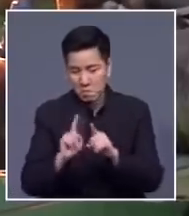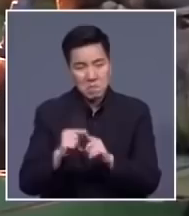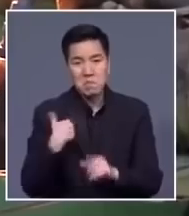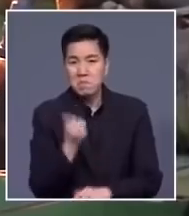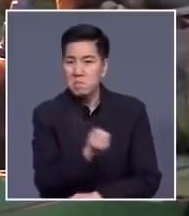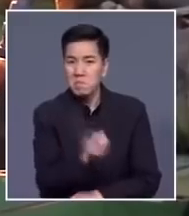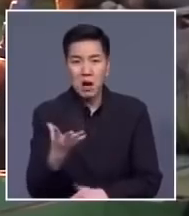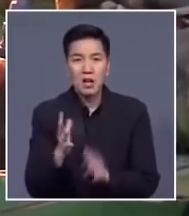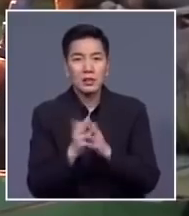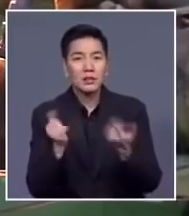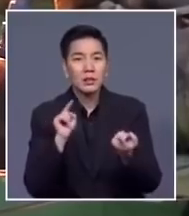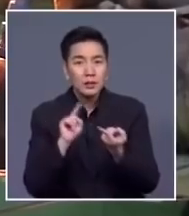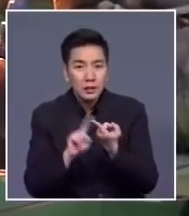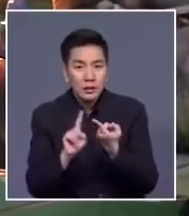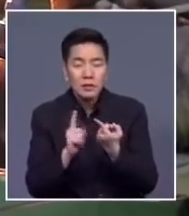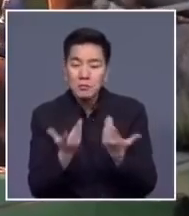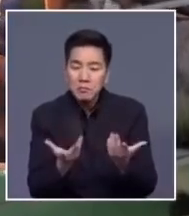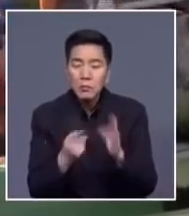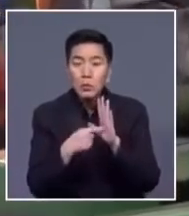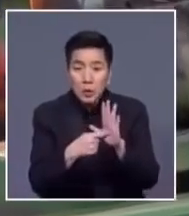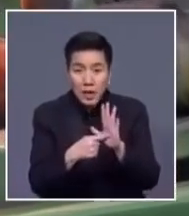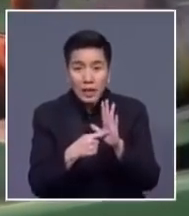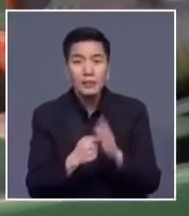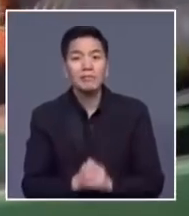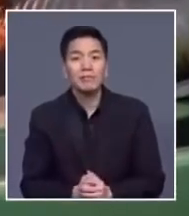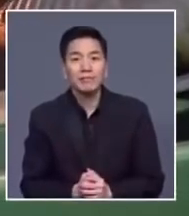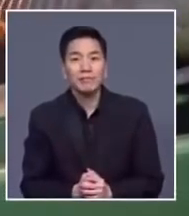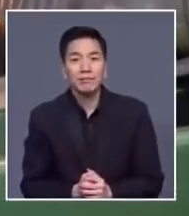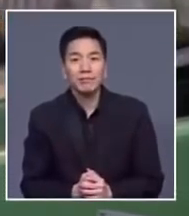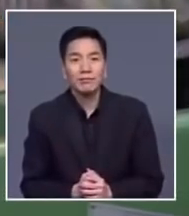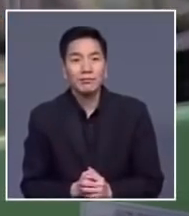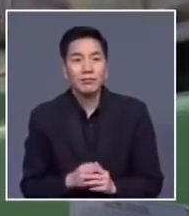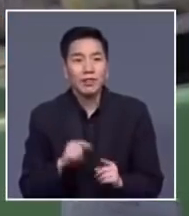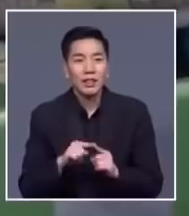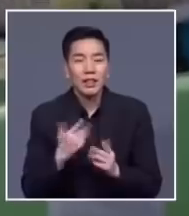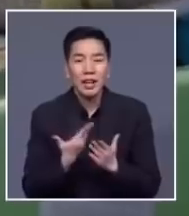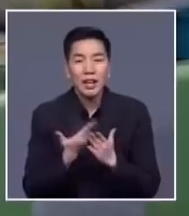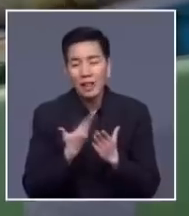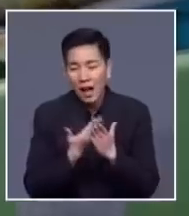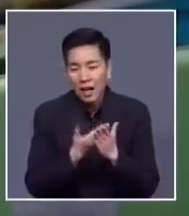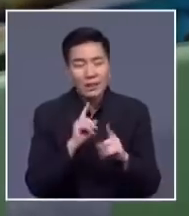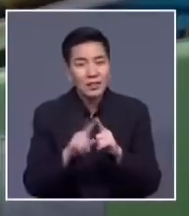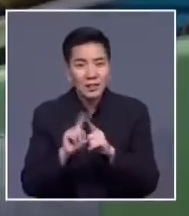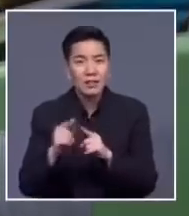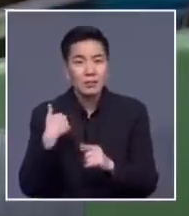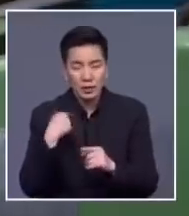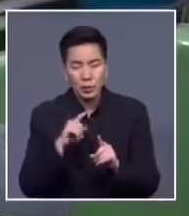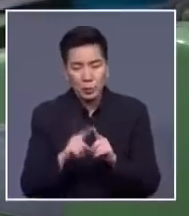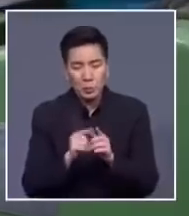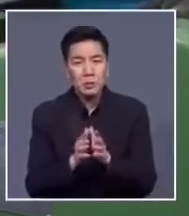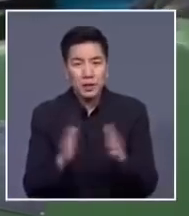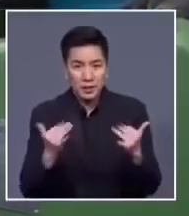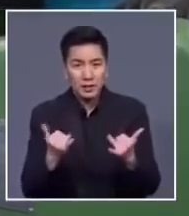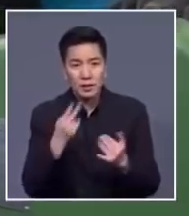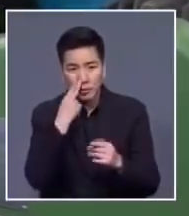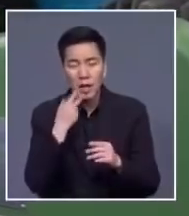ก็ไม่ว่าจะเป็นเงินกุ๊กมิ้นเงินอะไรต่างๆครับตีกึมอะไรเยอะครับอ